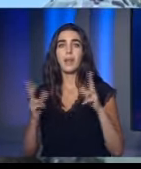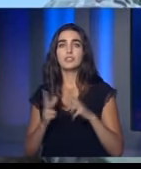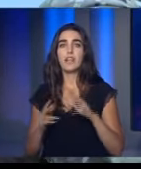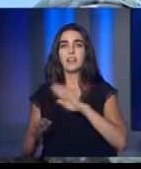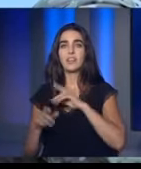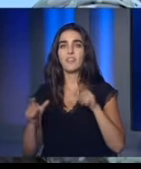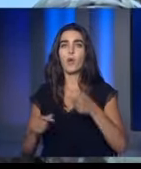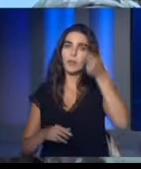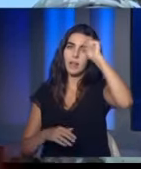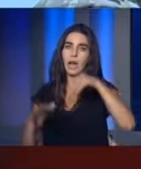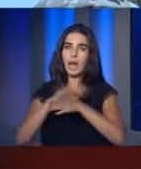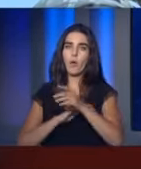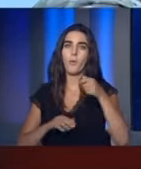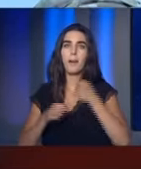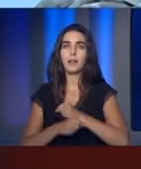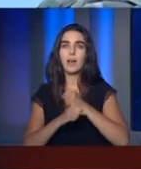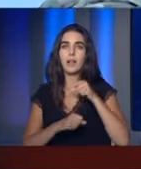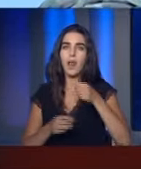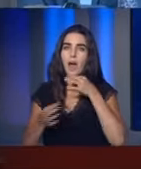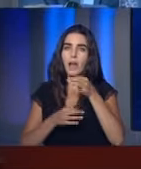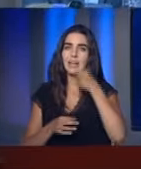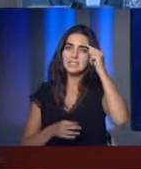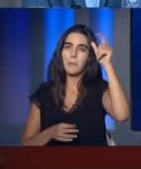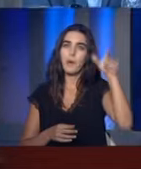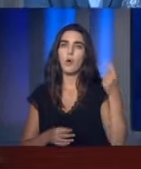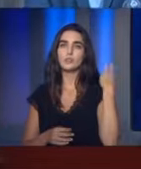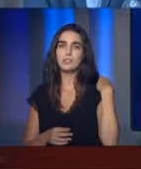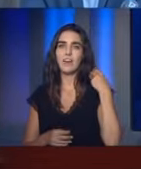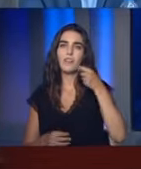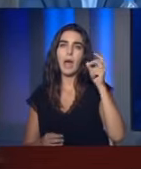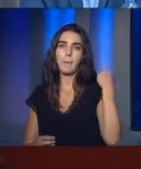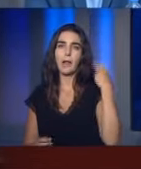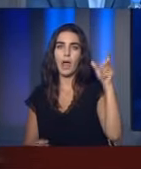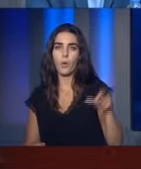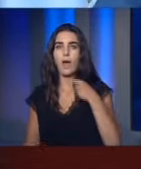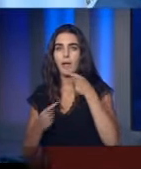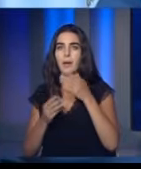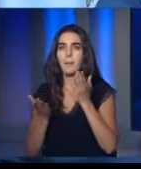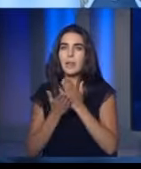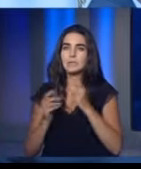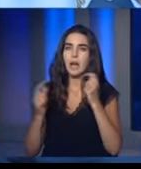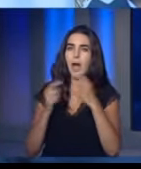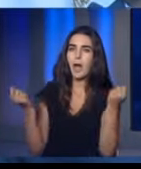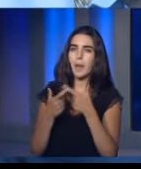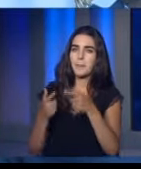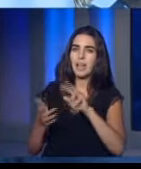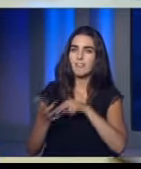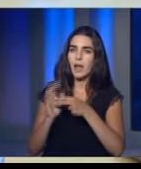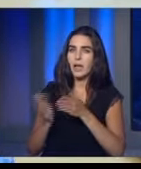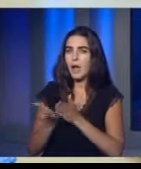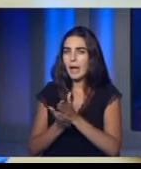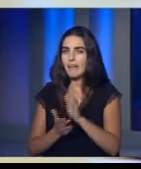استمعت لجنة الدفاع والداخلية والبلديات إلى وجهة نظر قائد الجيش العماد جوزيف عون بشأن مرشحي